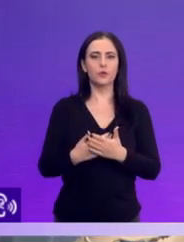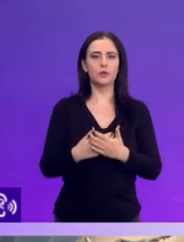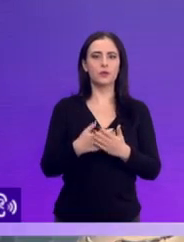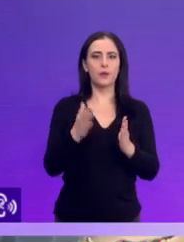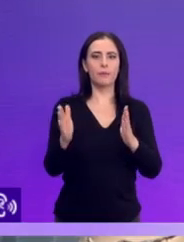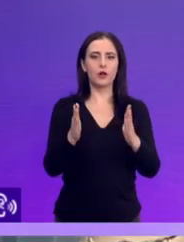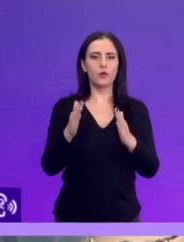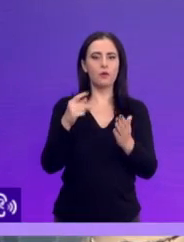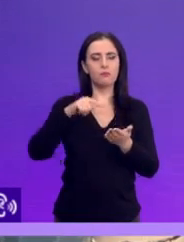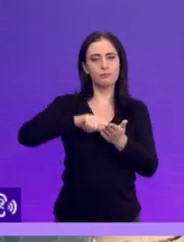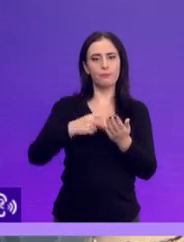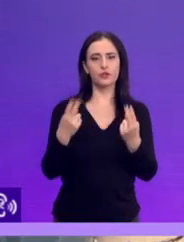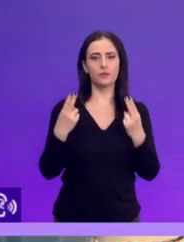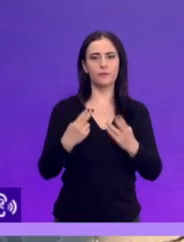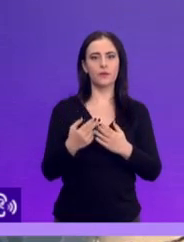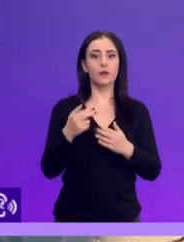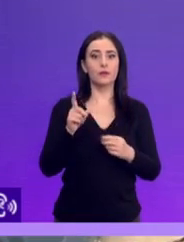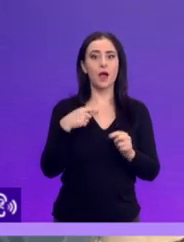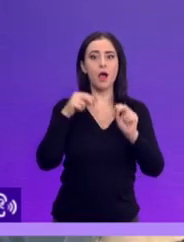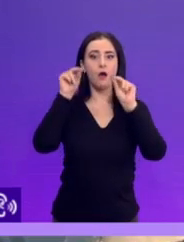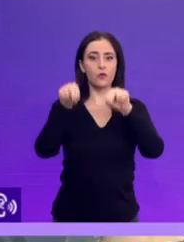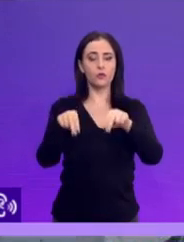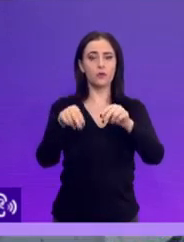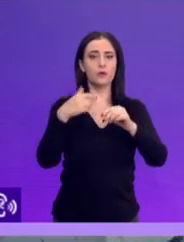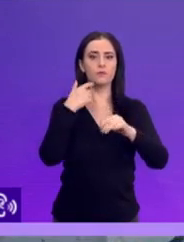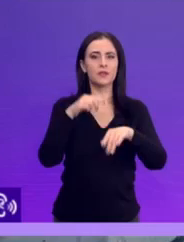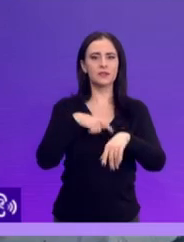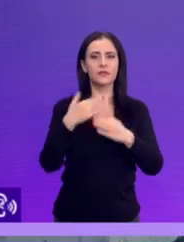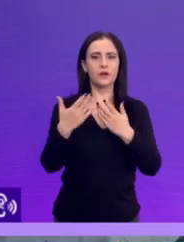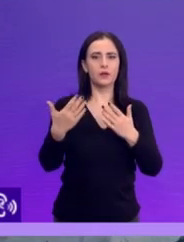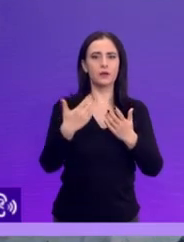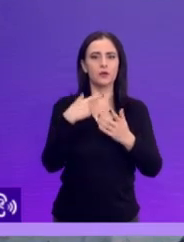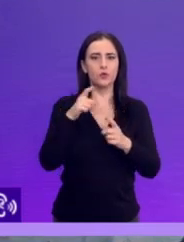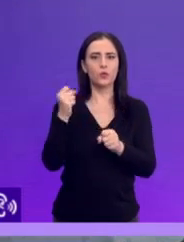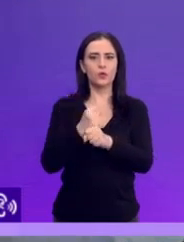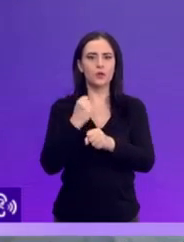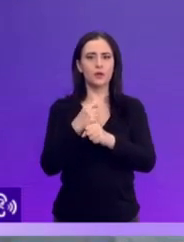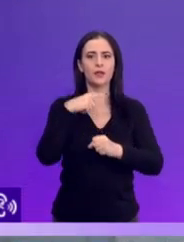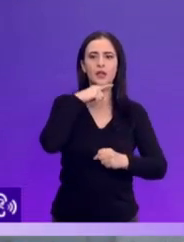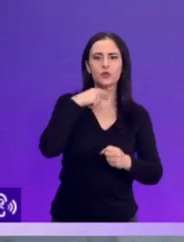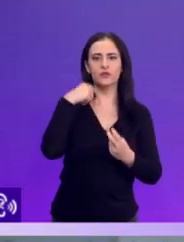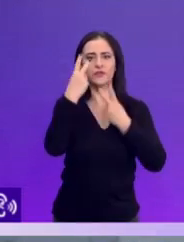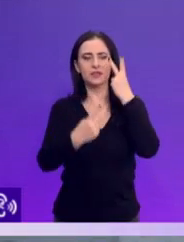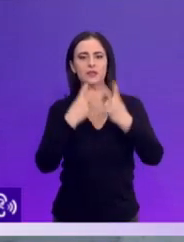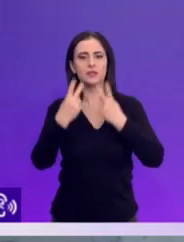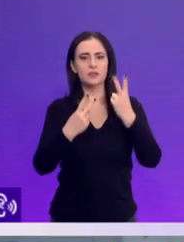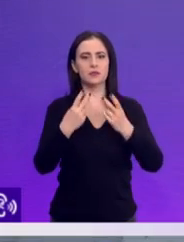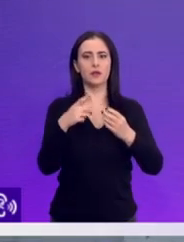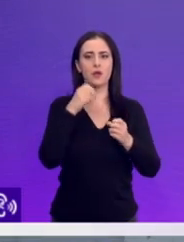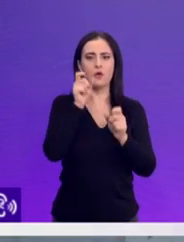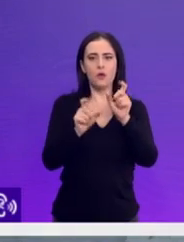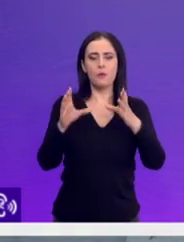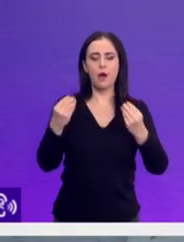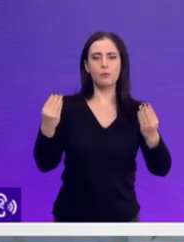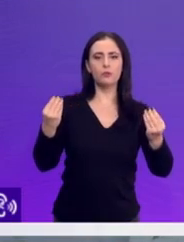clădirea principală. Dar acolo au fost prietenii, rudele, sărbătorii Crăciunul, cu liniște. Spre dimineață am auzit